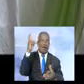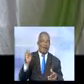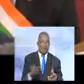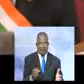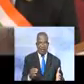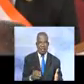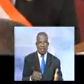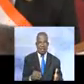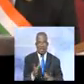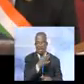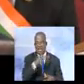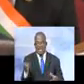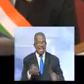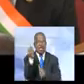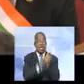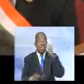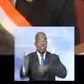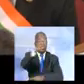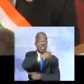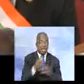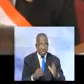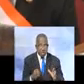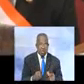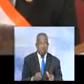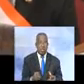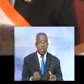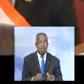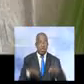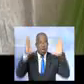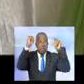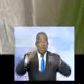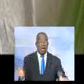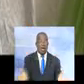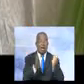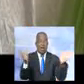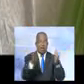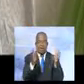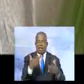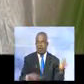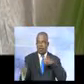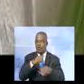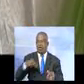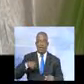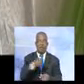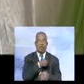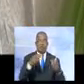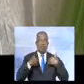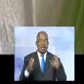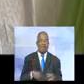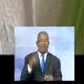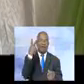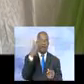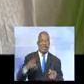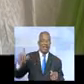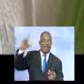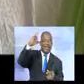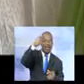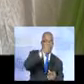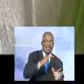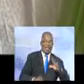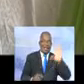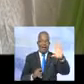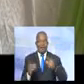personnellement au quotidien pour que Air Côte d'Ivoire puisse naître. Comment, après un pareil exemple de